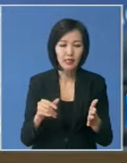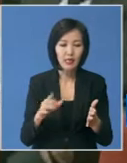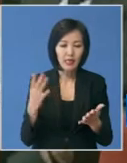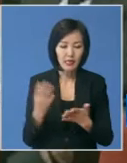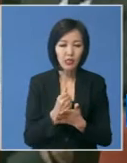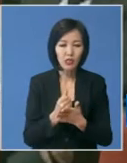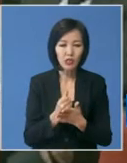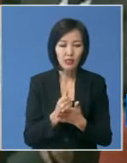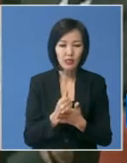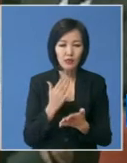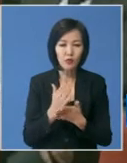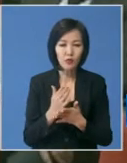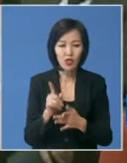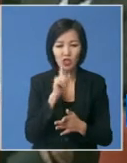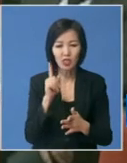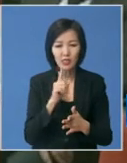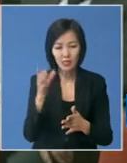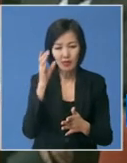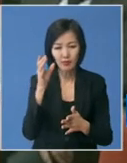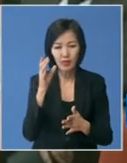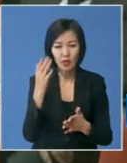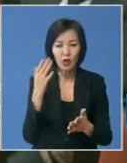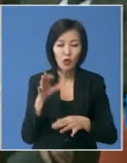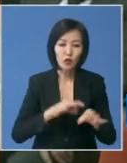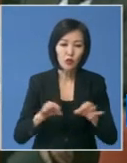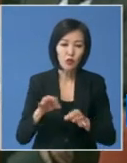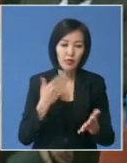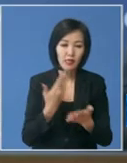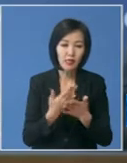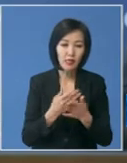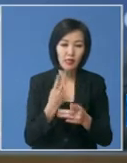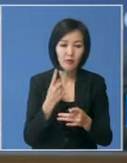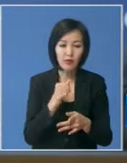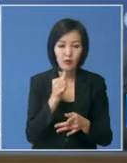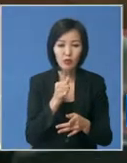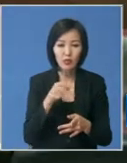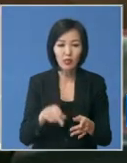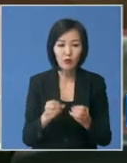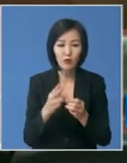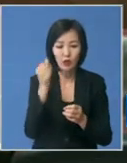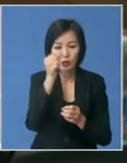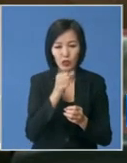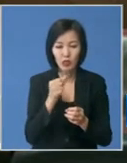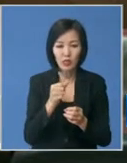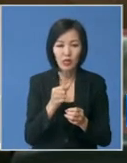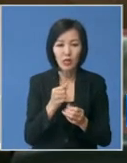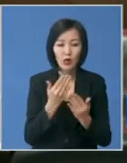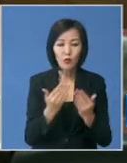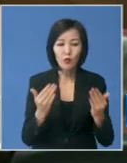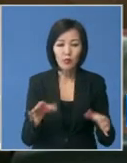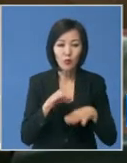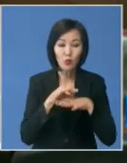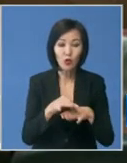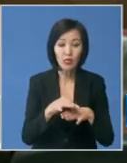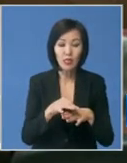осы. Бұған жас ғалымдардың ұсынған жобалар дәлел. Бір ғана Қостанай облысында 2012 жылдан бері, яғни Экспо көрмесі өтетіні